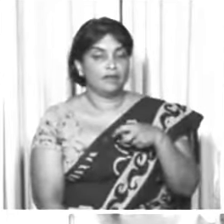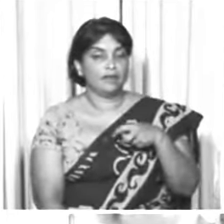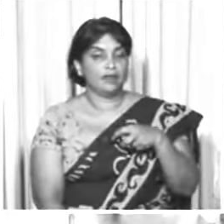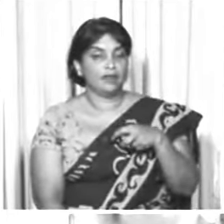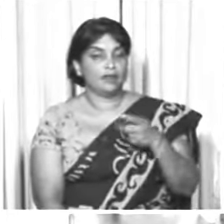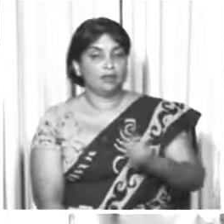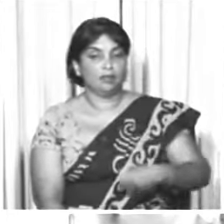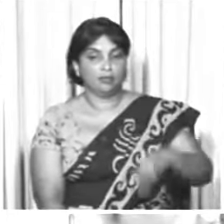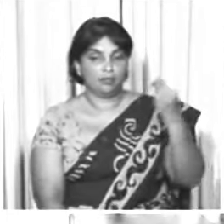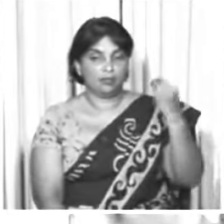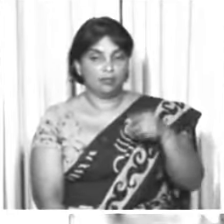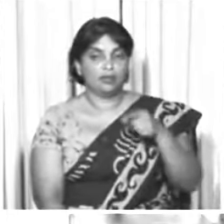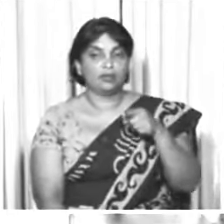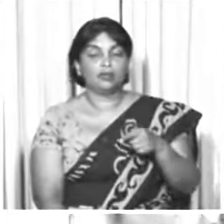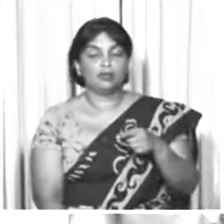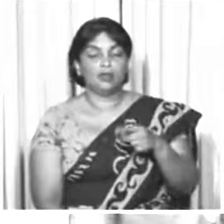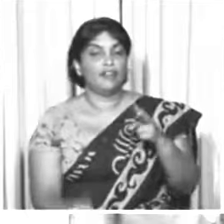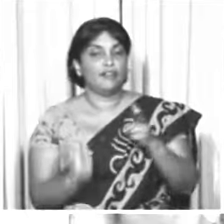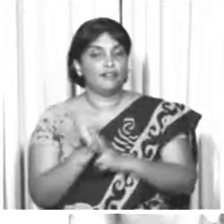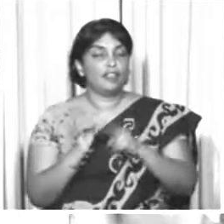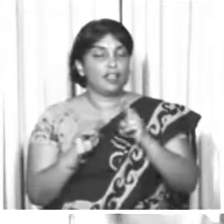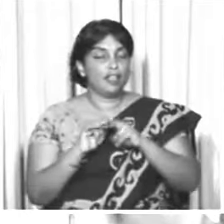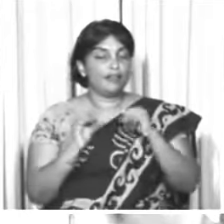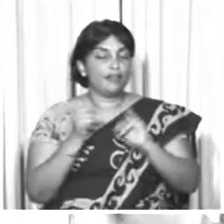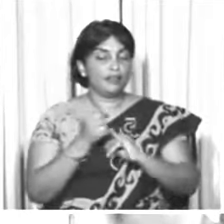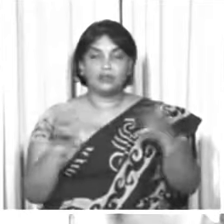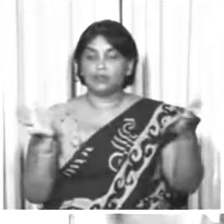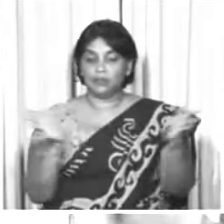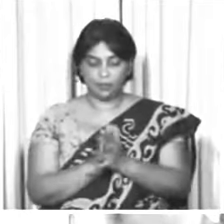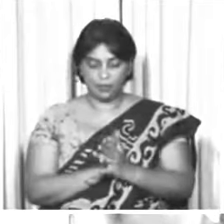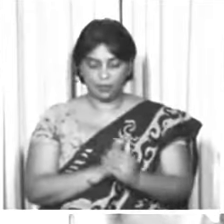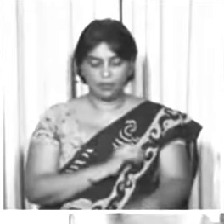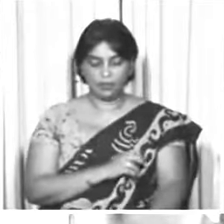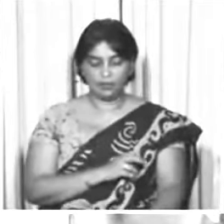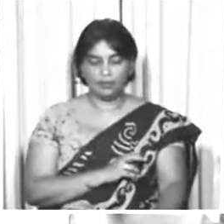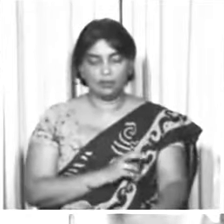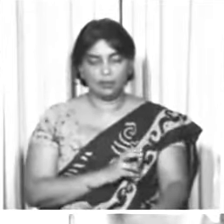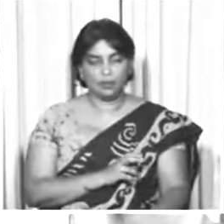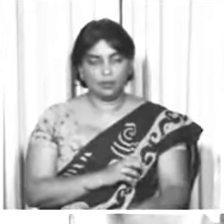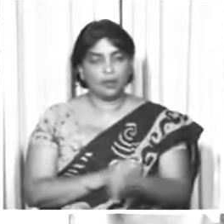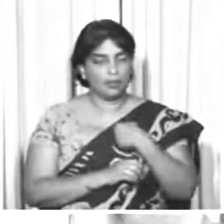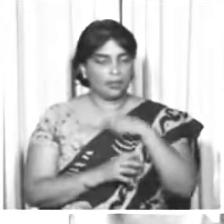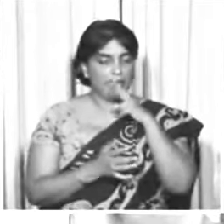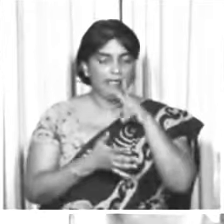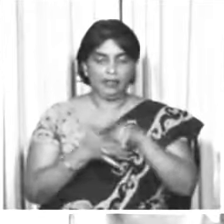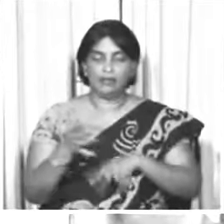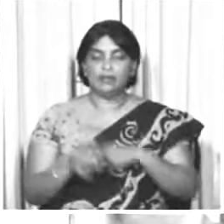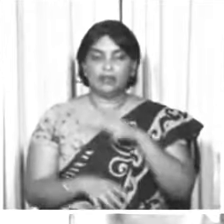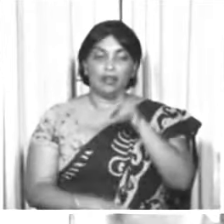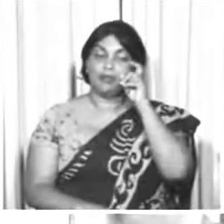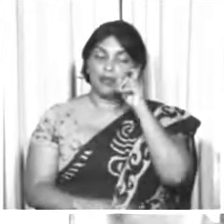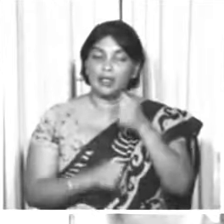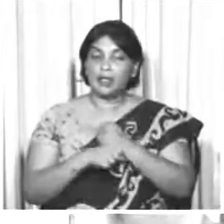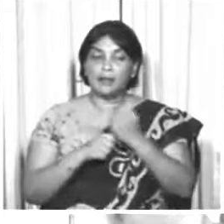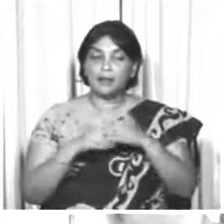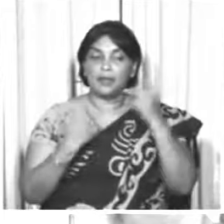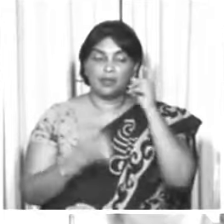කරන එකට මේ VFS එක රිංගවලා මං කියවන්න මේ ඔබතුමා බලන්න ගැසට්